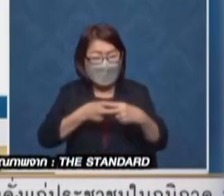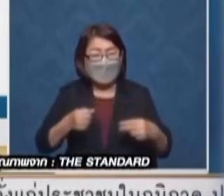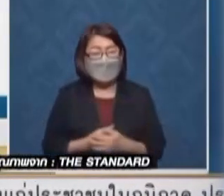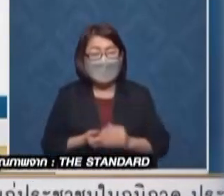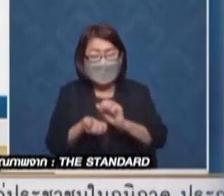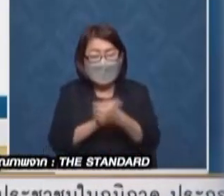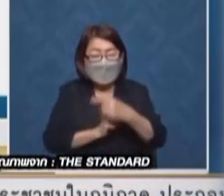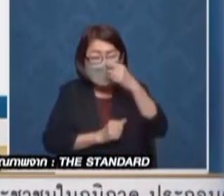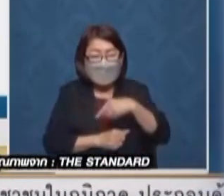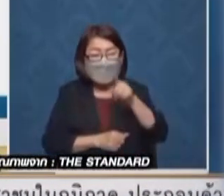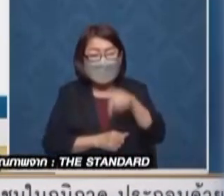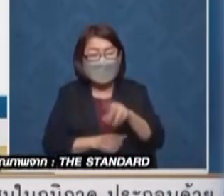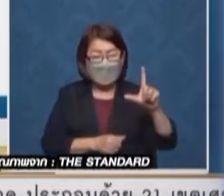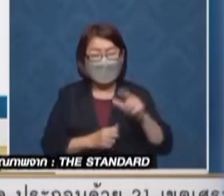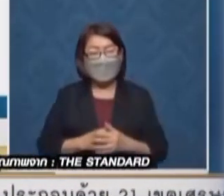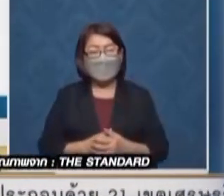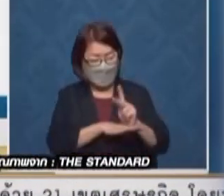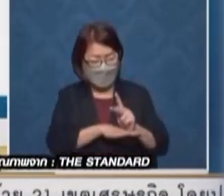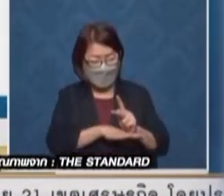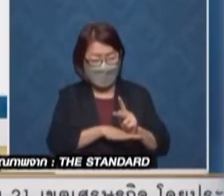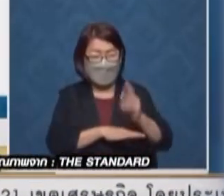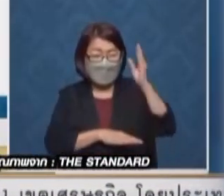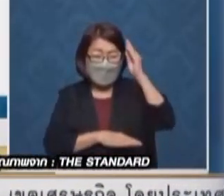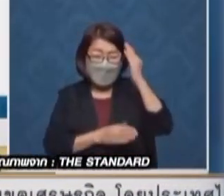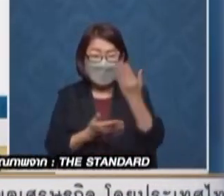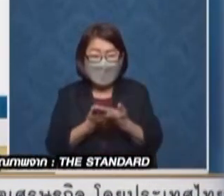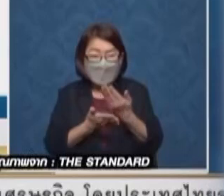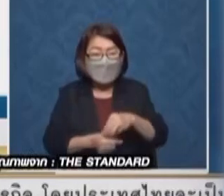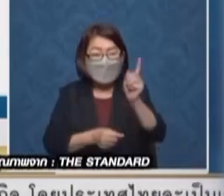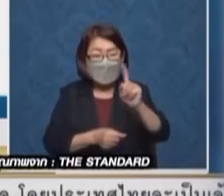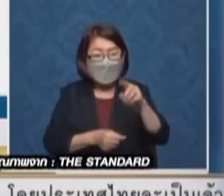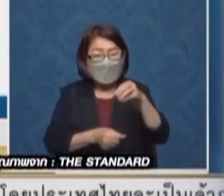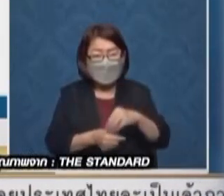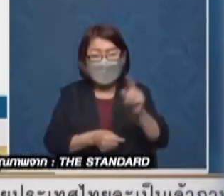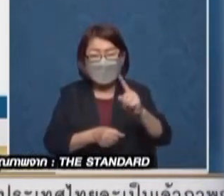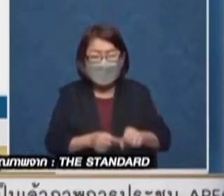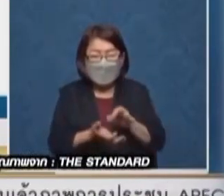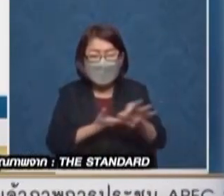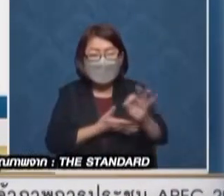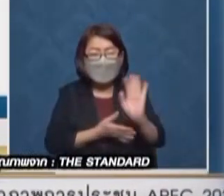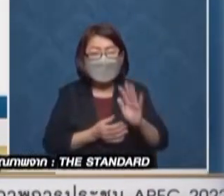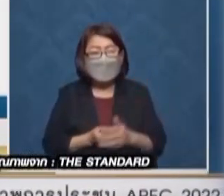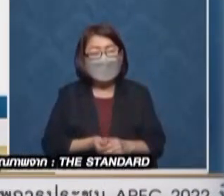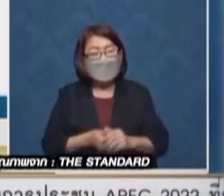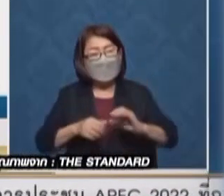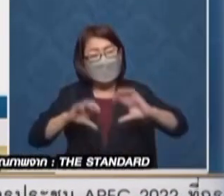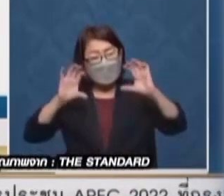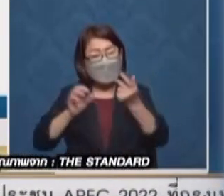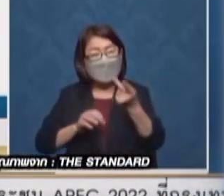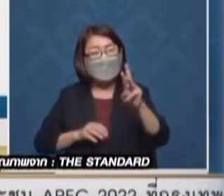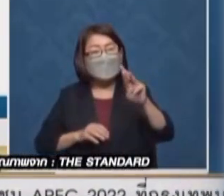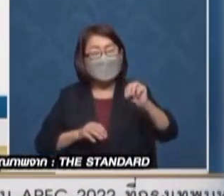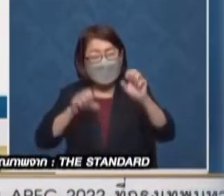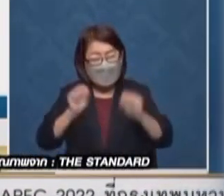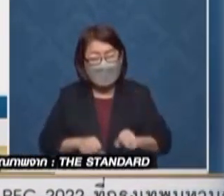ย 1,603 ล้านบาทท่านประธานครับเงินจำนวนนี้อยู่กับใครครับทำไมท่านไม่อนุมัติครม.ไม่อนุมัติเงินงบประ